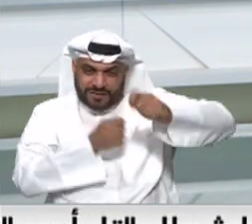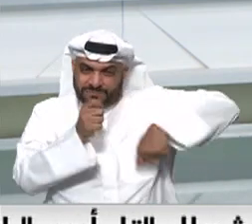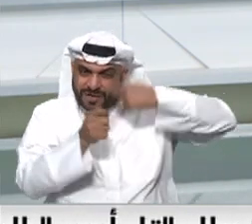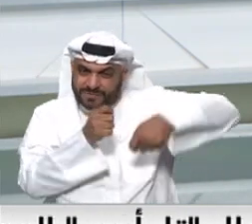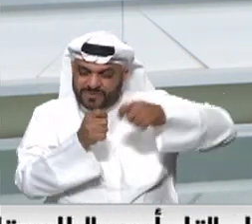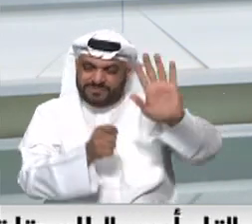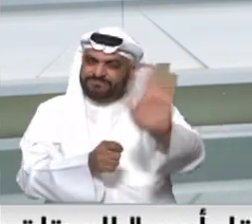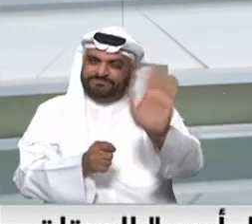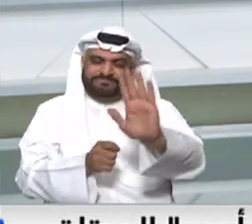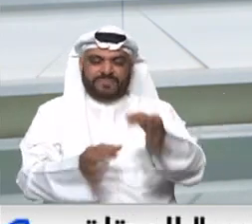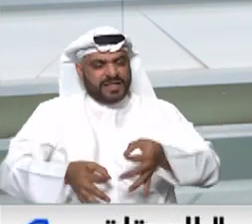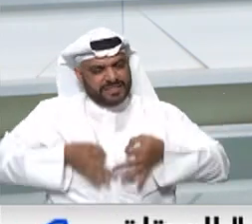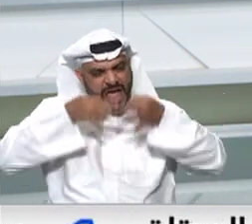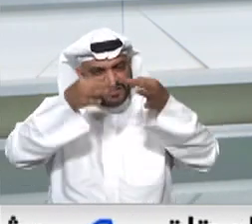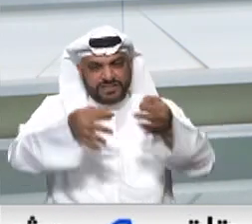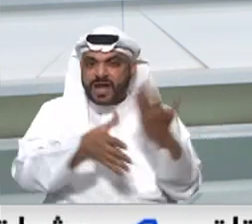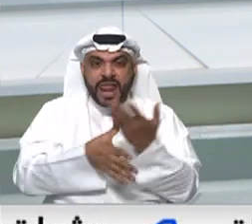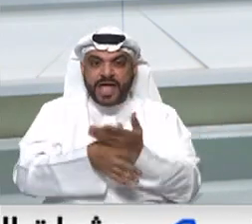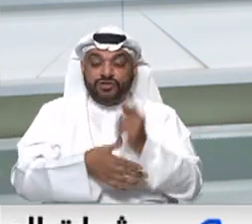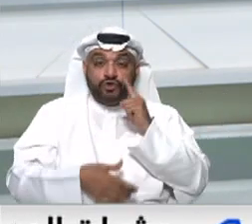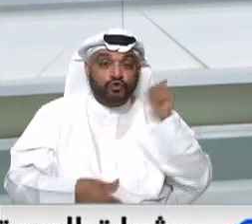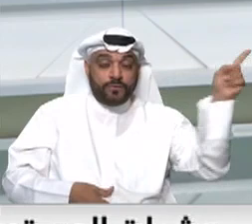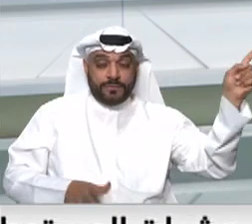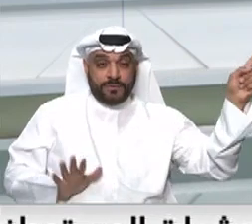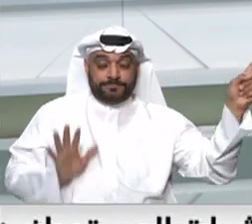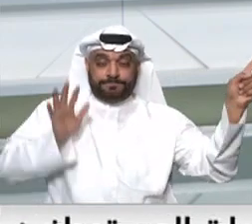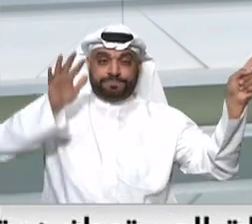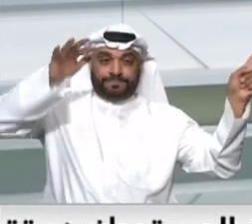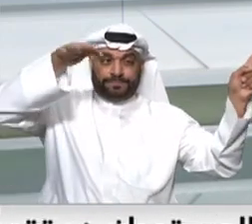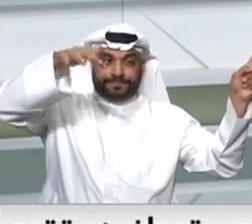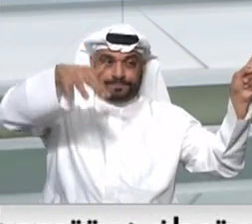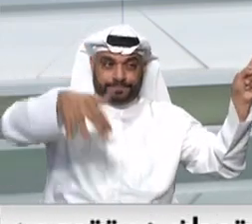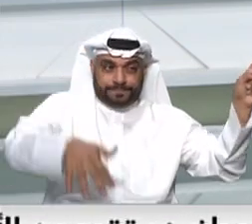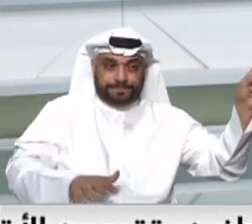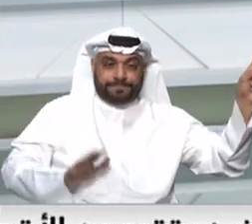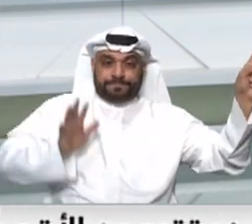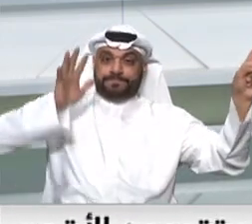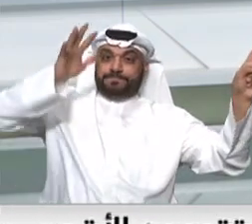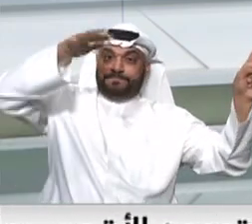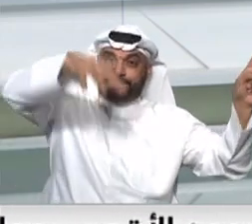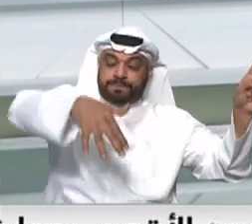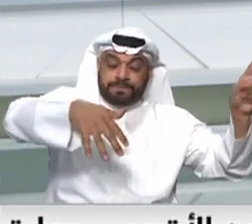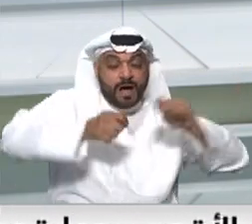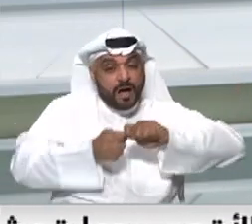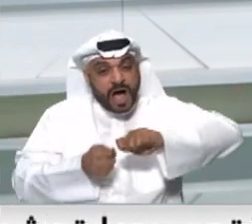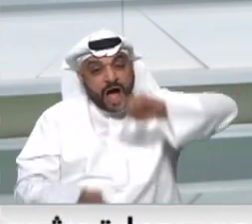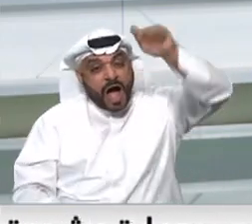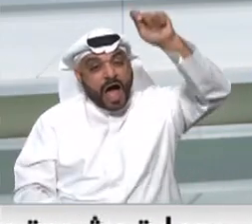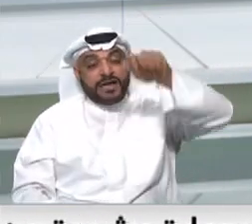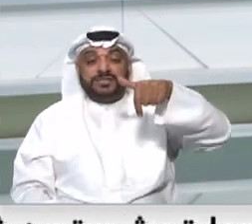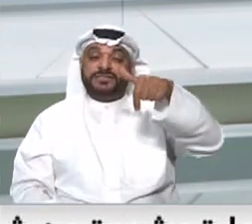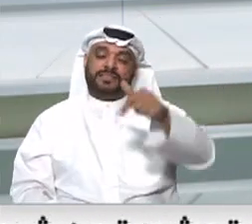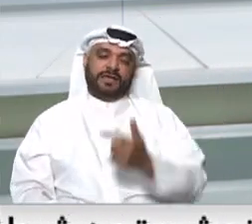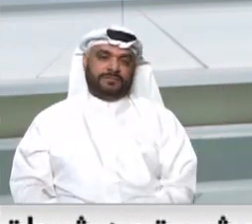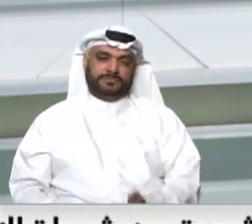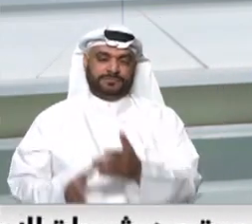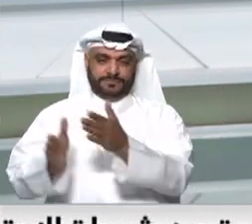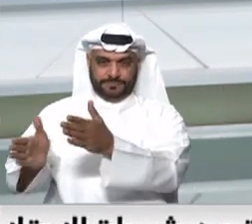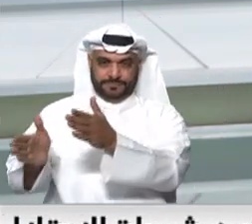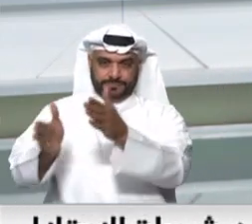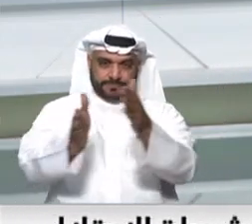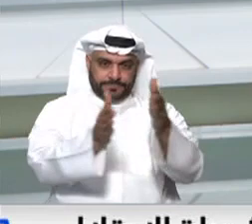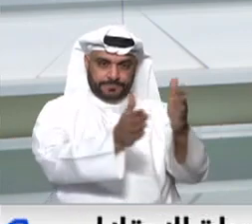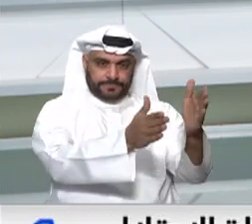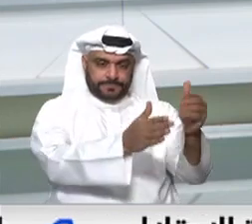والجزر الاول:53 دقيقه صباحا والجزر الثاني الساعه ثمان واربع دقائق مساء والفتره هذي من فترات الحمل